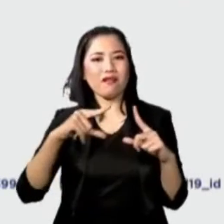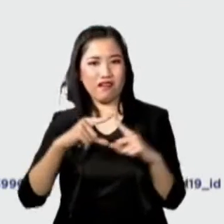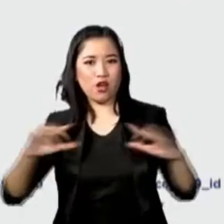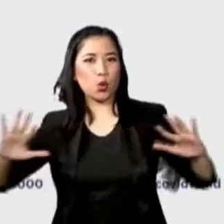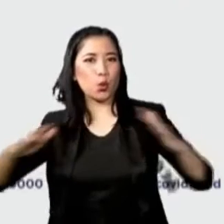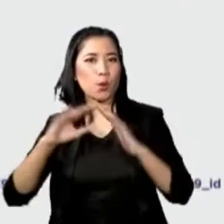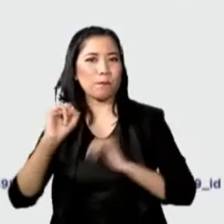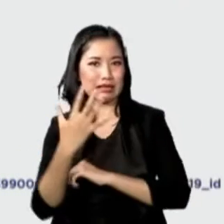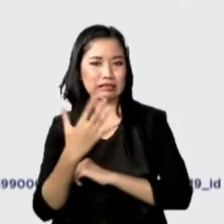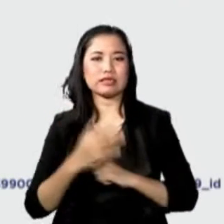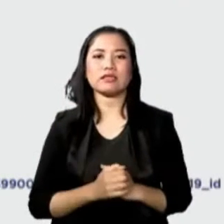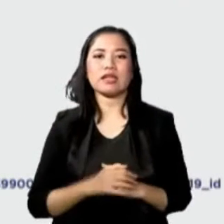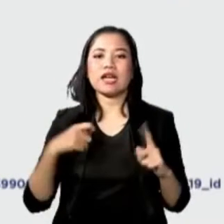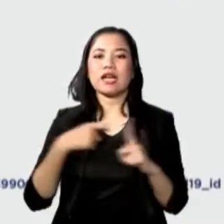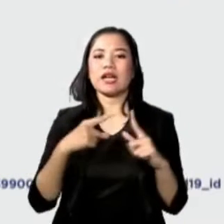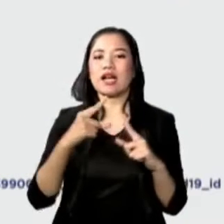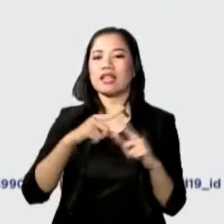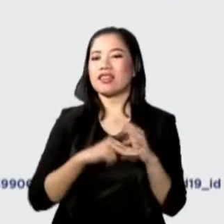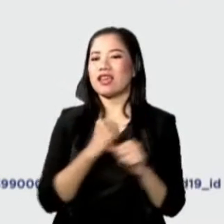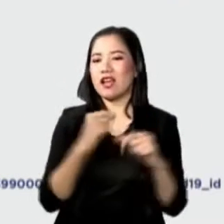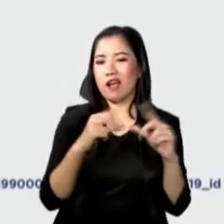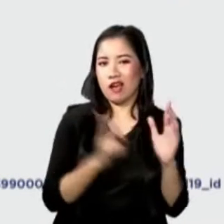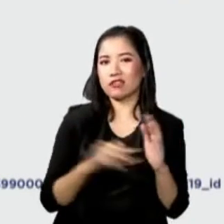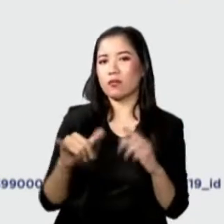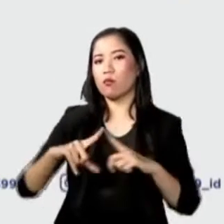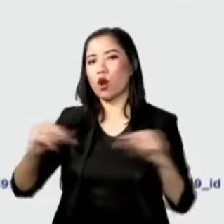Mas, Katingan, dan